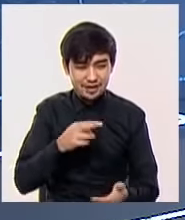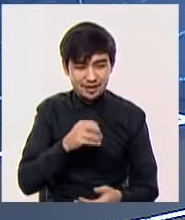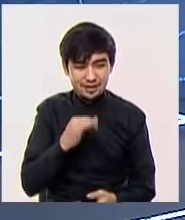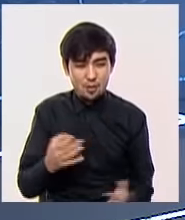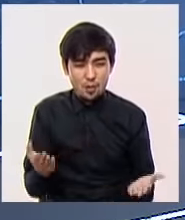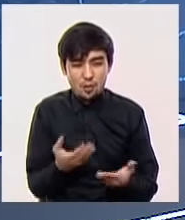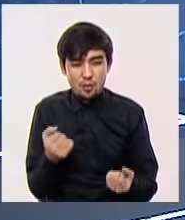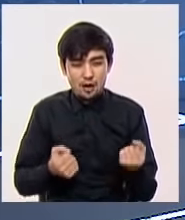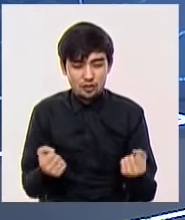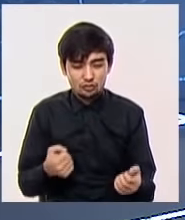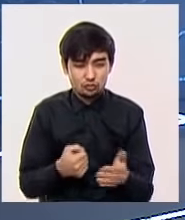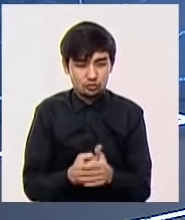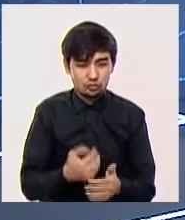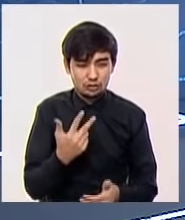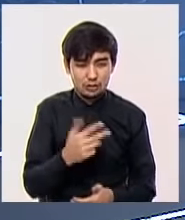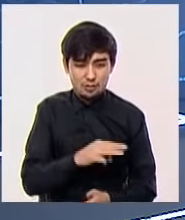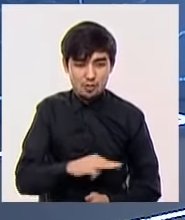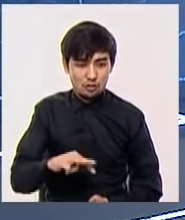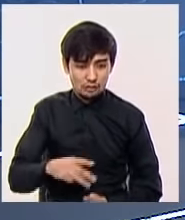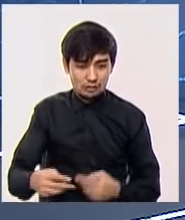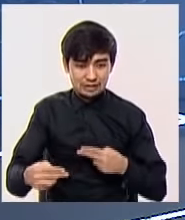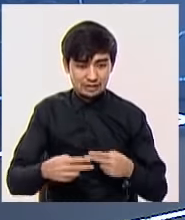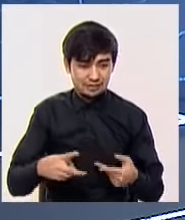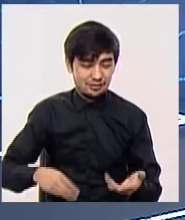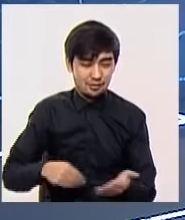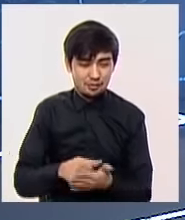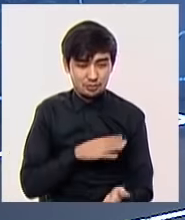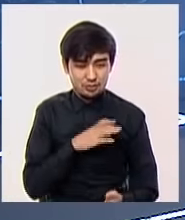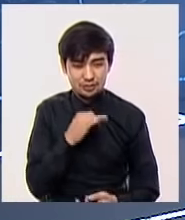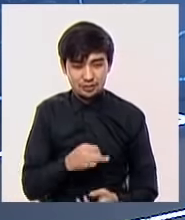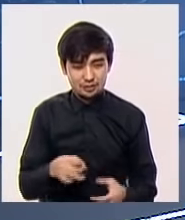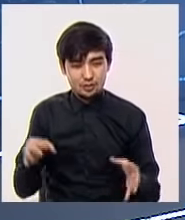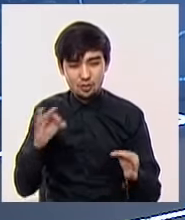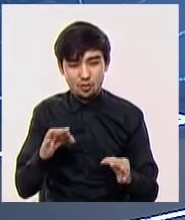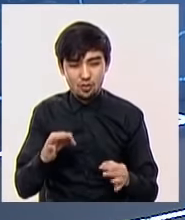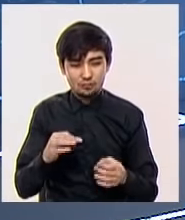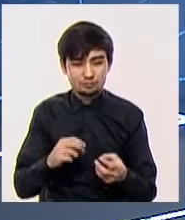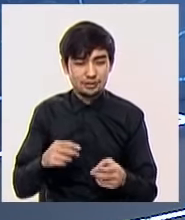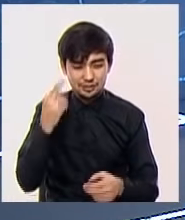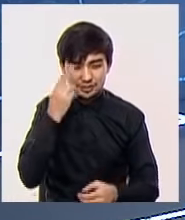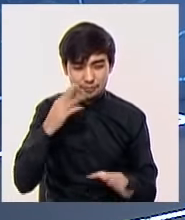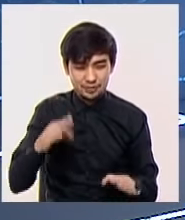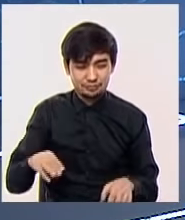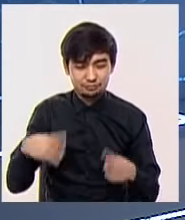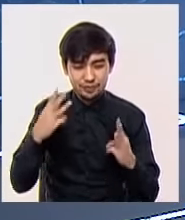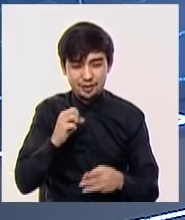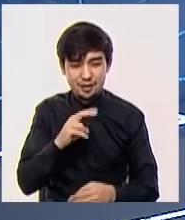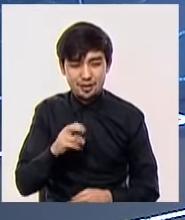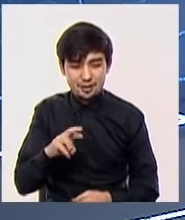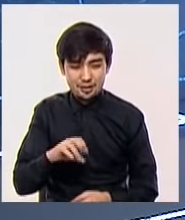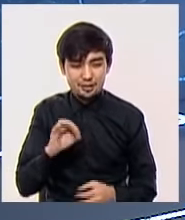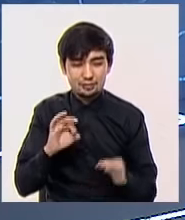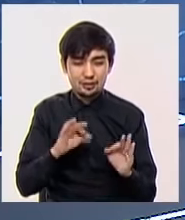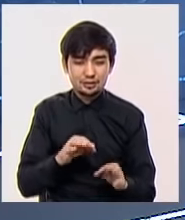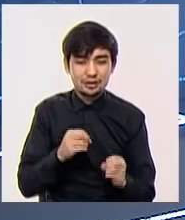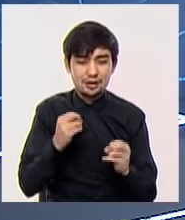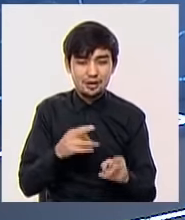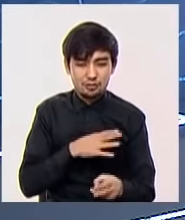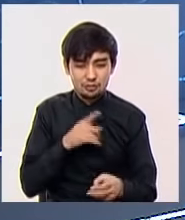легковые авто доходили до 3 миллионов тенге на связи и столице долин осипова даля как роман скляр объяснил это